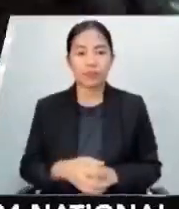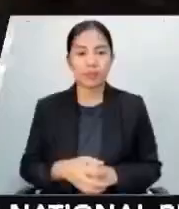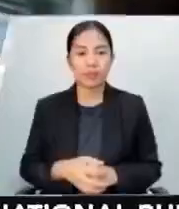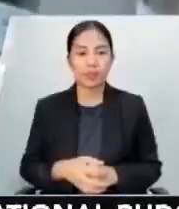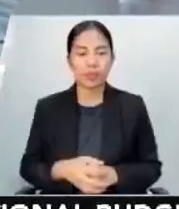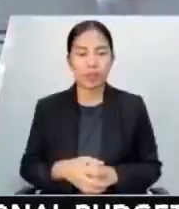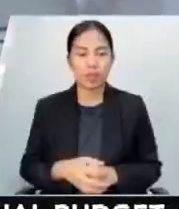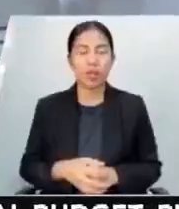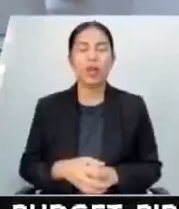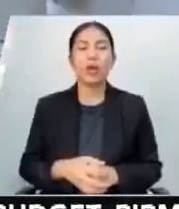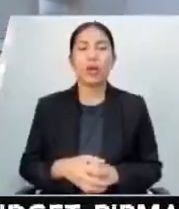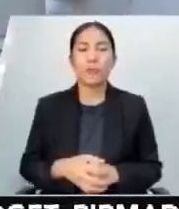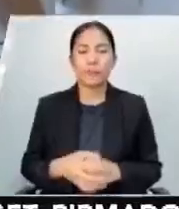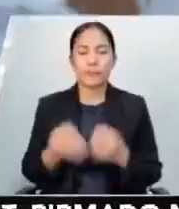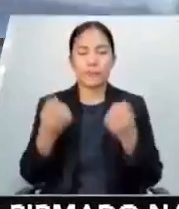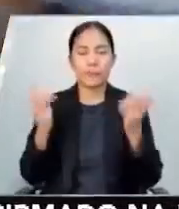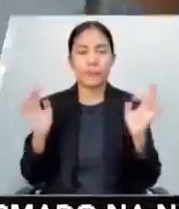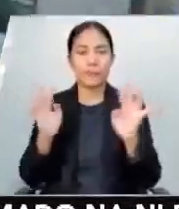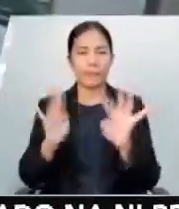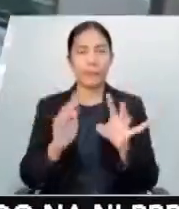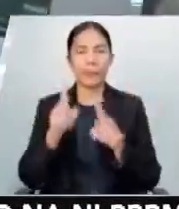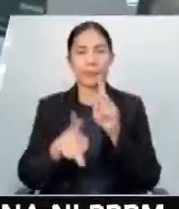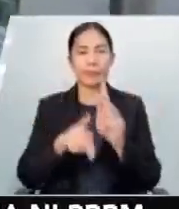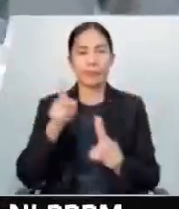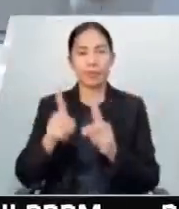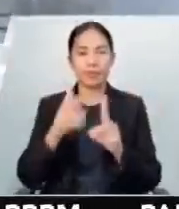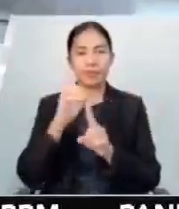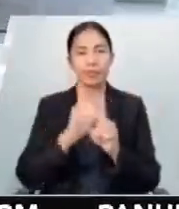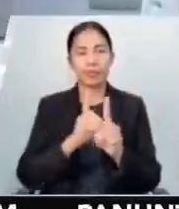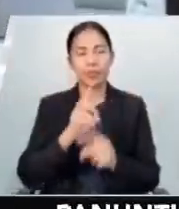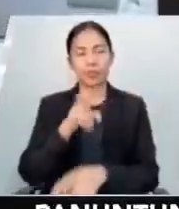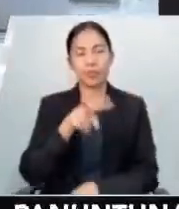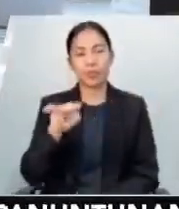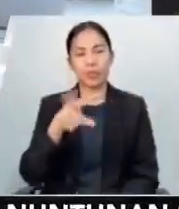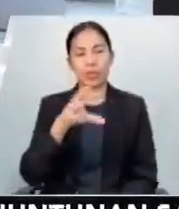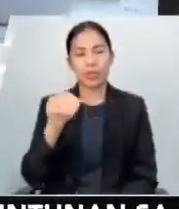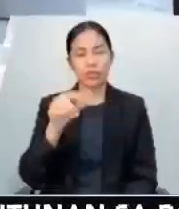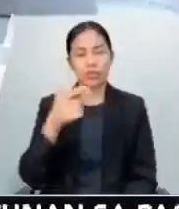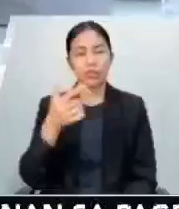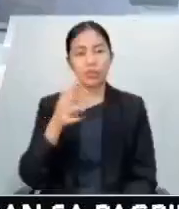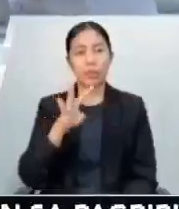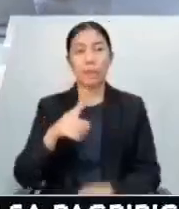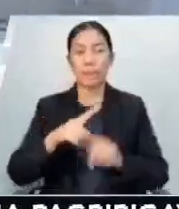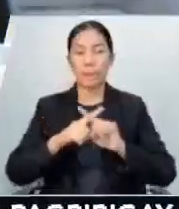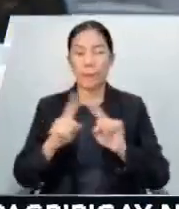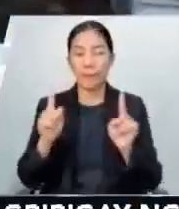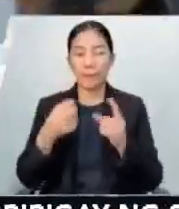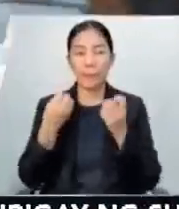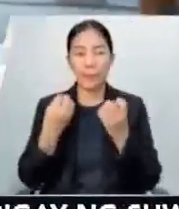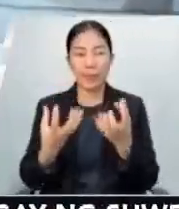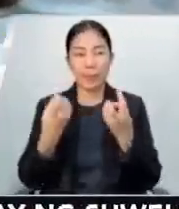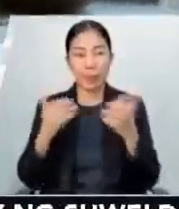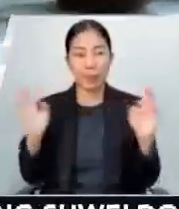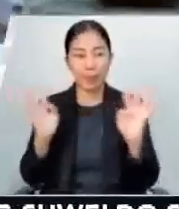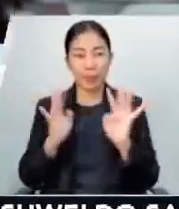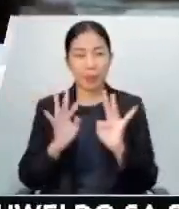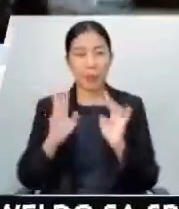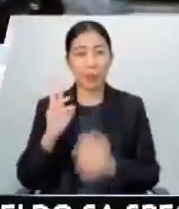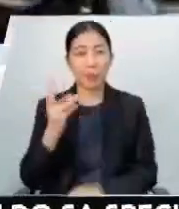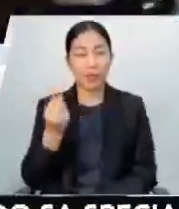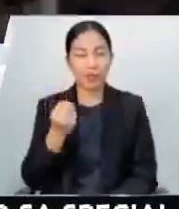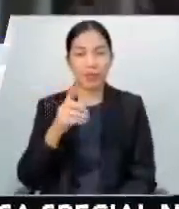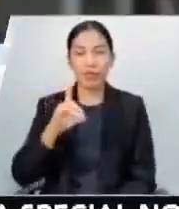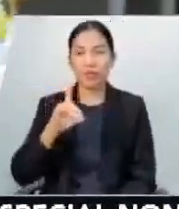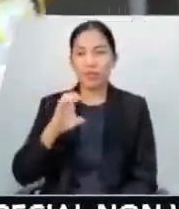24. Pero ang pinaka-peak pala talaga niyan ay sa December 26 dahil yung ating mga kababayan tapos na Pasko, babalik